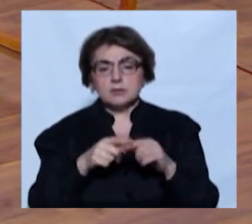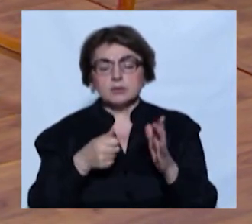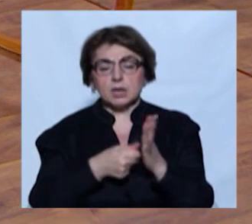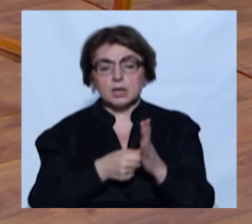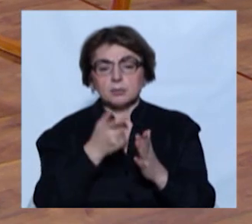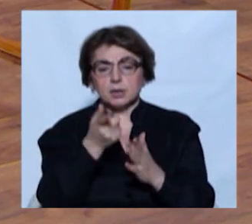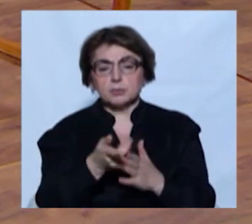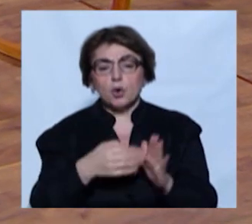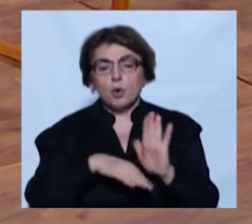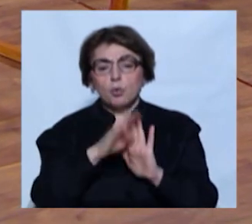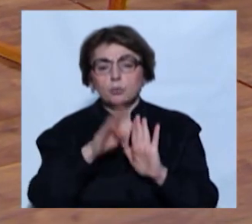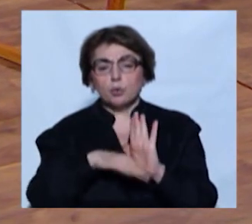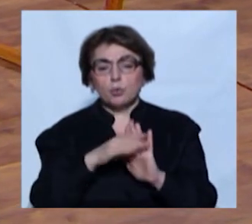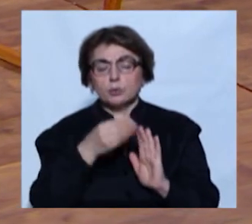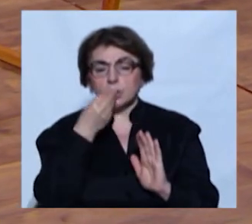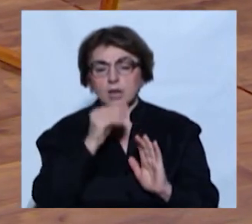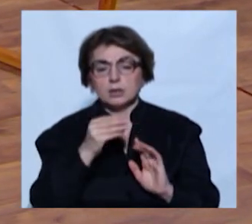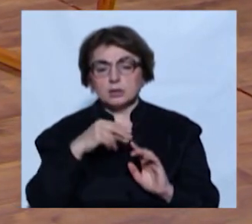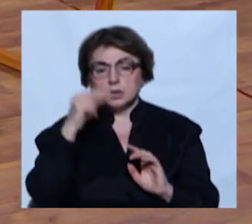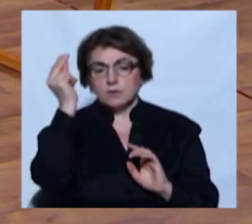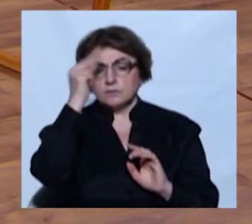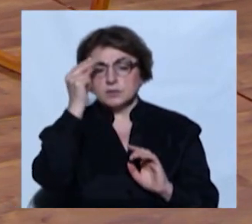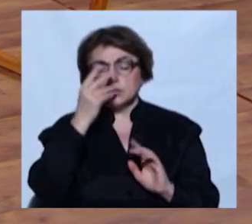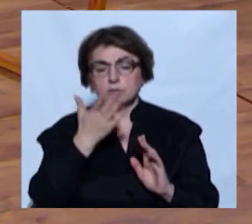საშუალებას, რომ კიდევ უფრო რამდენიმე მთავრესი მდგრადი